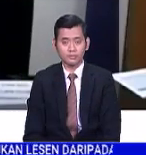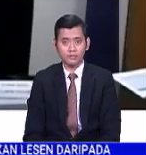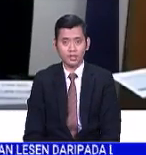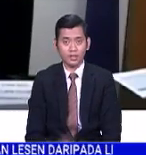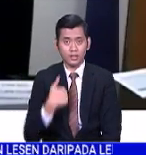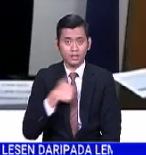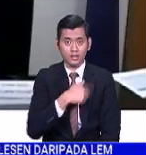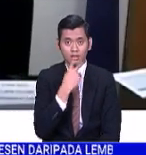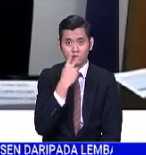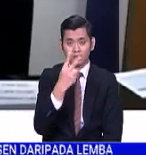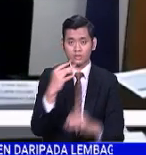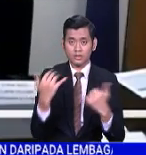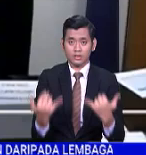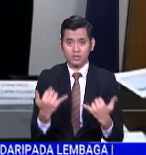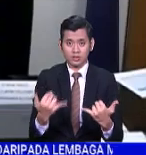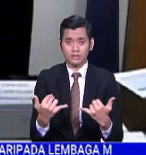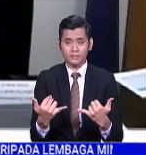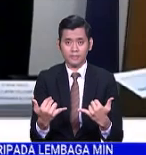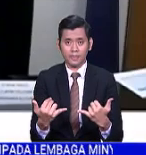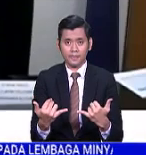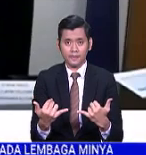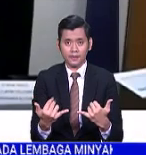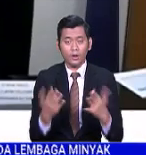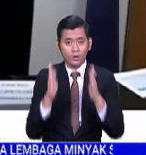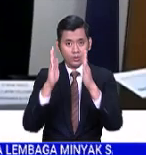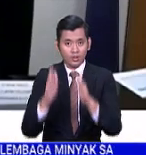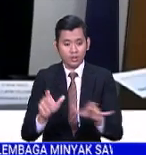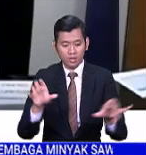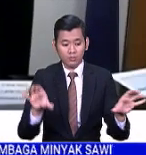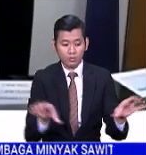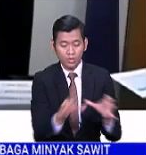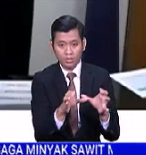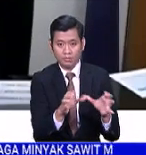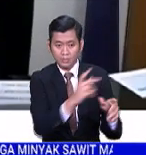Kita mendapati bahawa mereka-mereka yang buat pinjaman ini akan